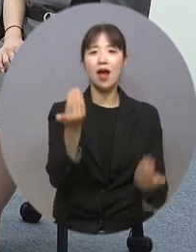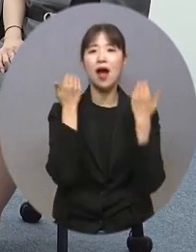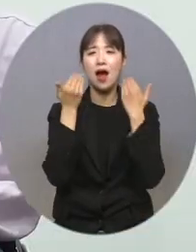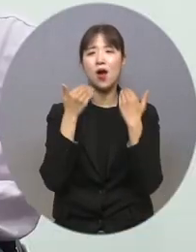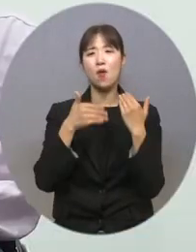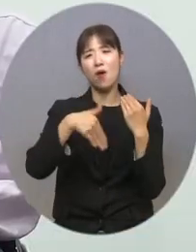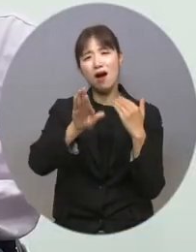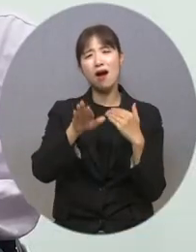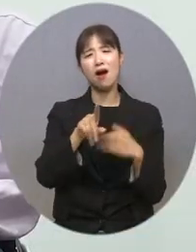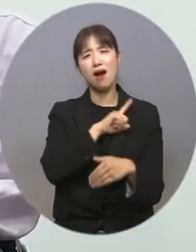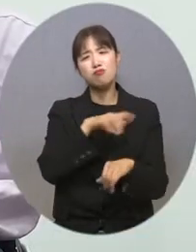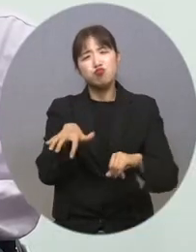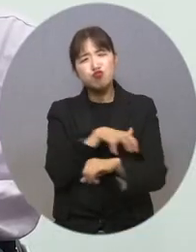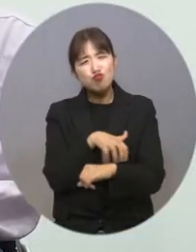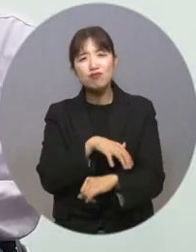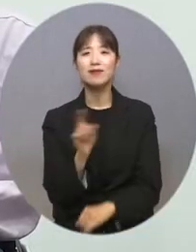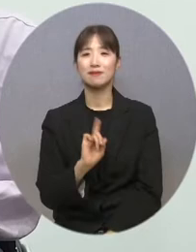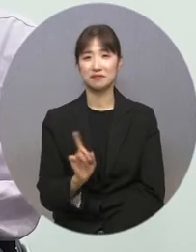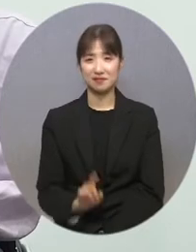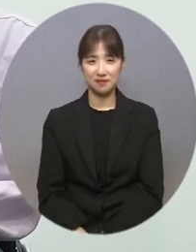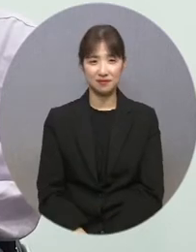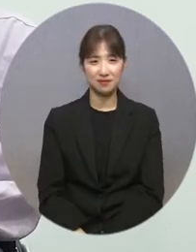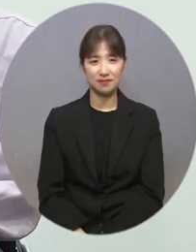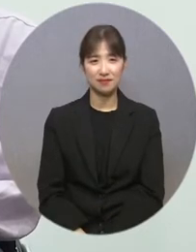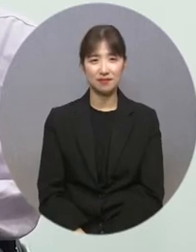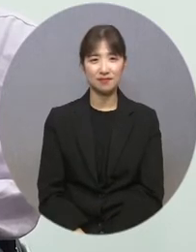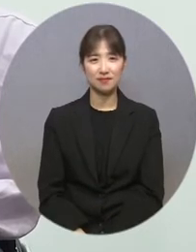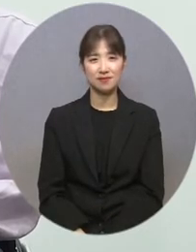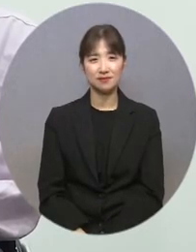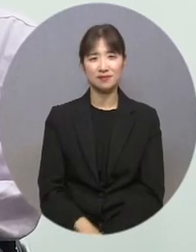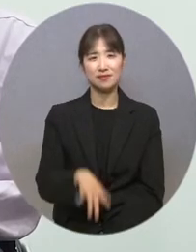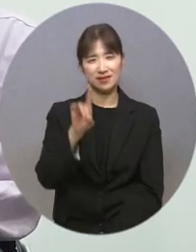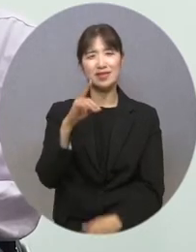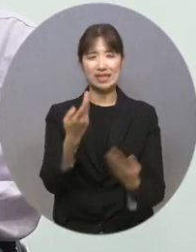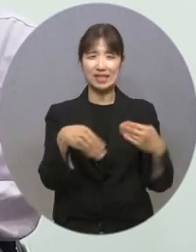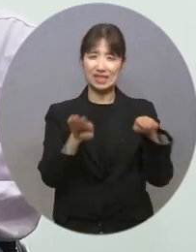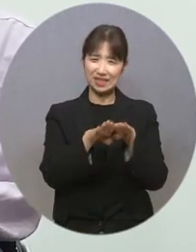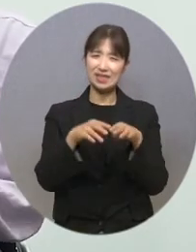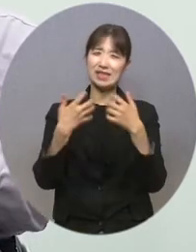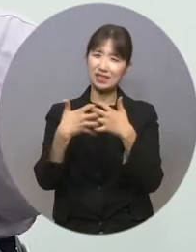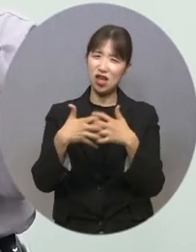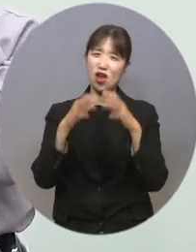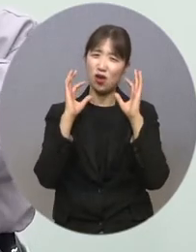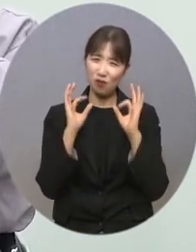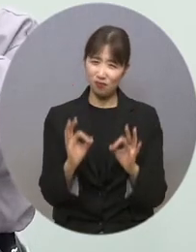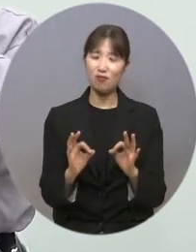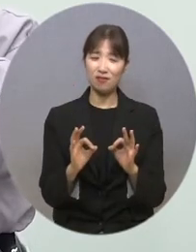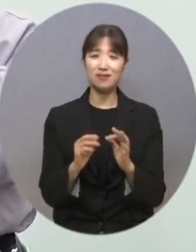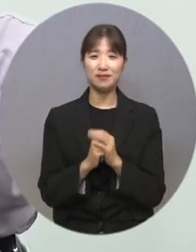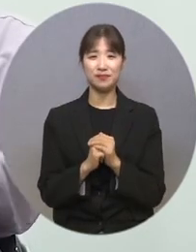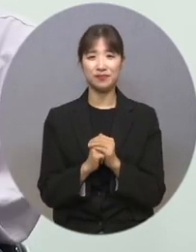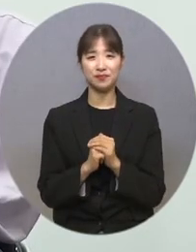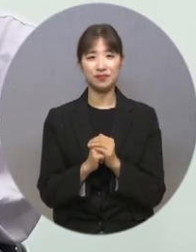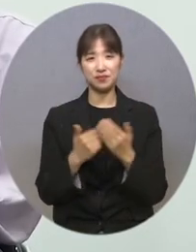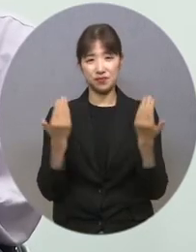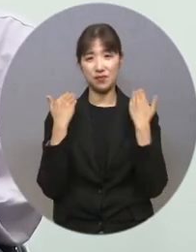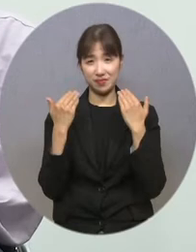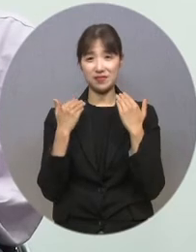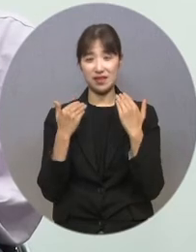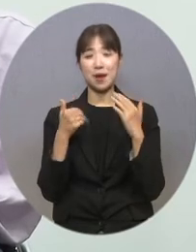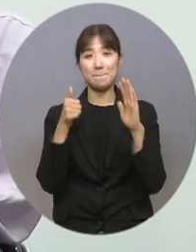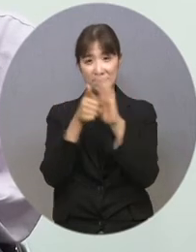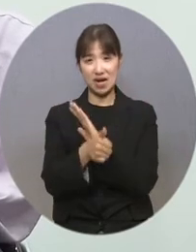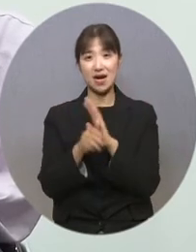불편한게 어떤 게 있었어요 어 이제 뭐 시설적인 거 측면으로 먼저 말씀드리면 학교를